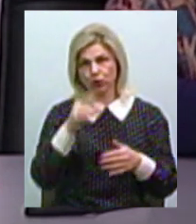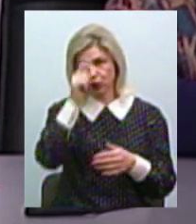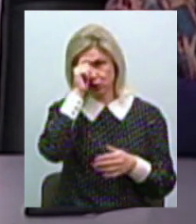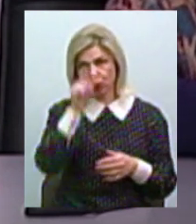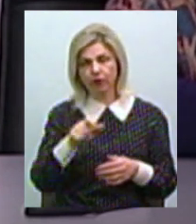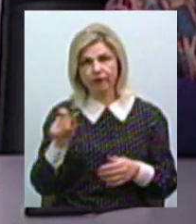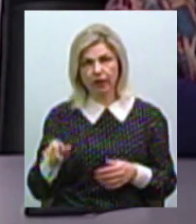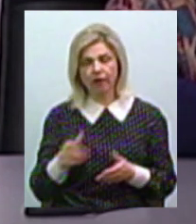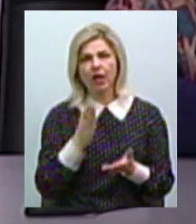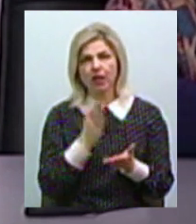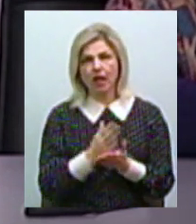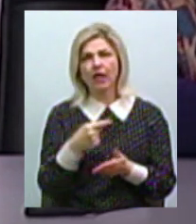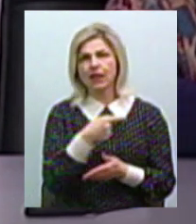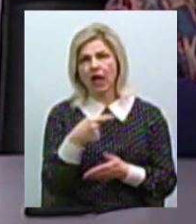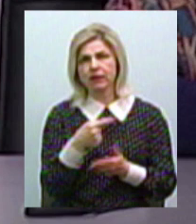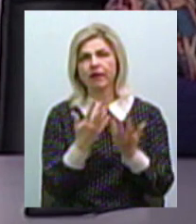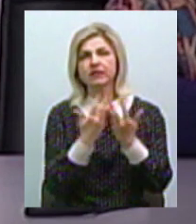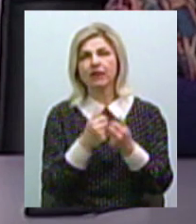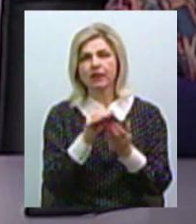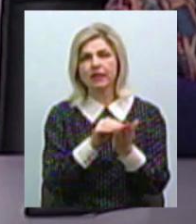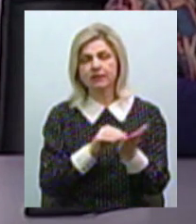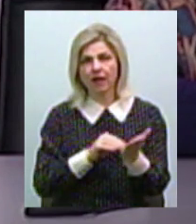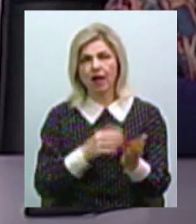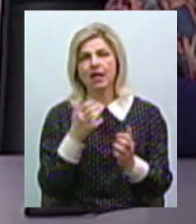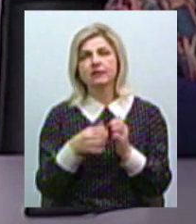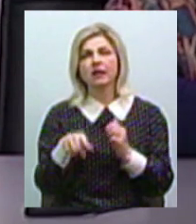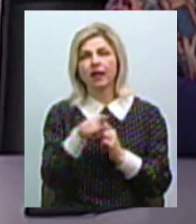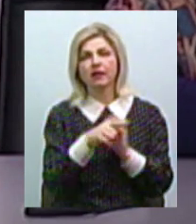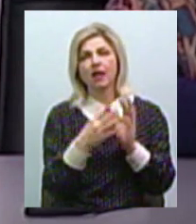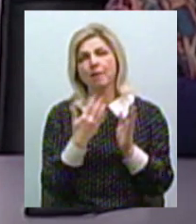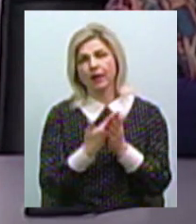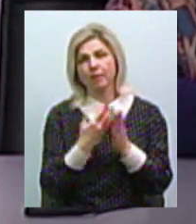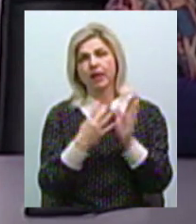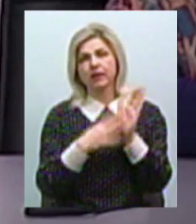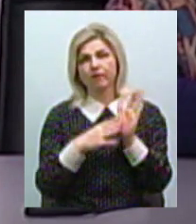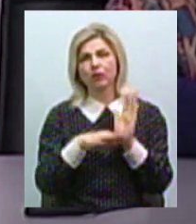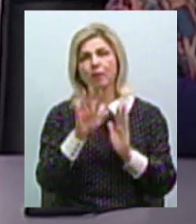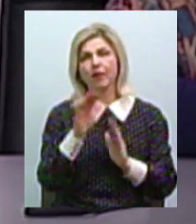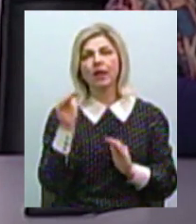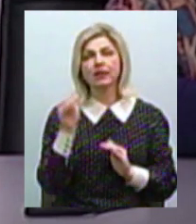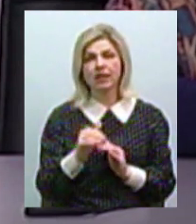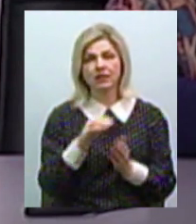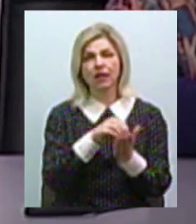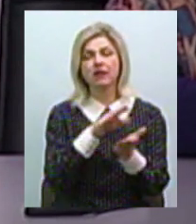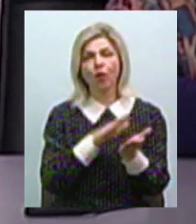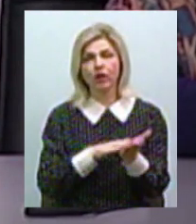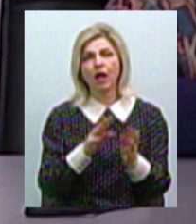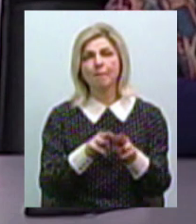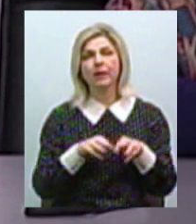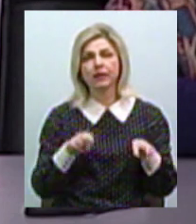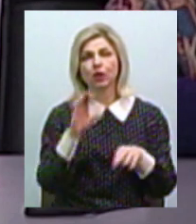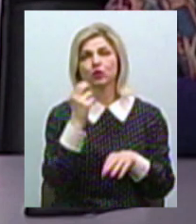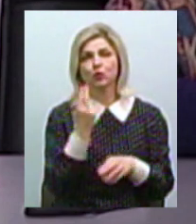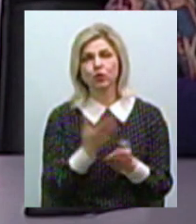певну негативну статистику, де серед 90 майже 5 тисяч зареєстрованих в Міністерстві соціальної